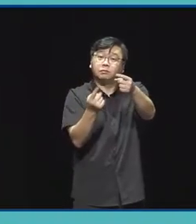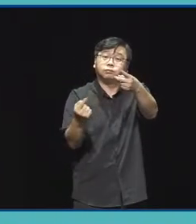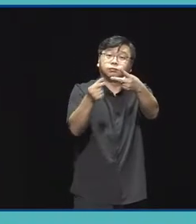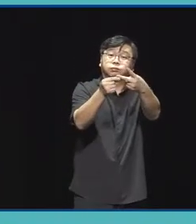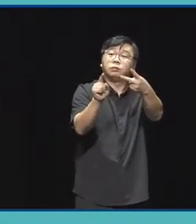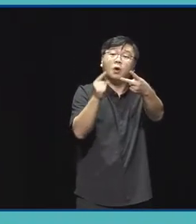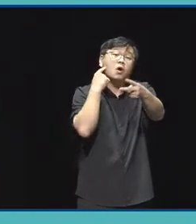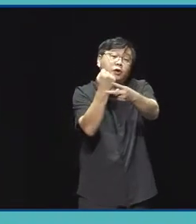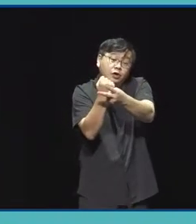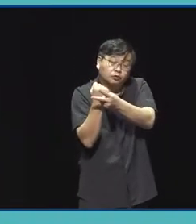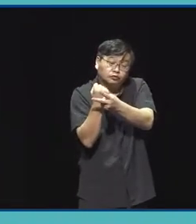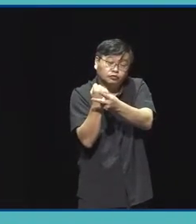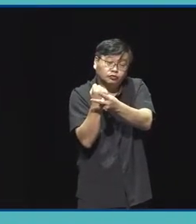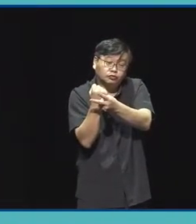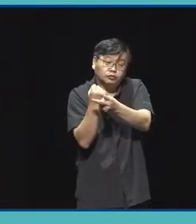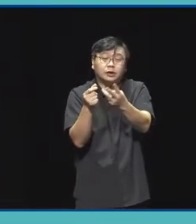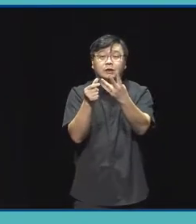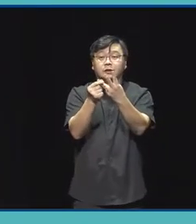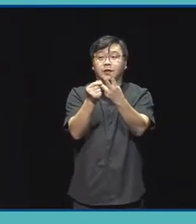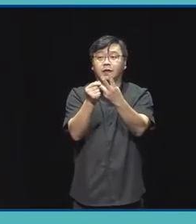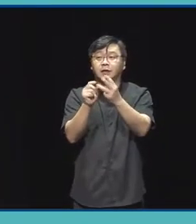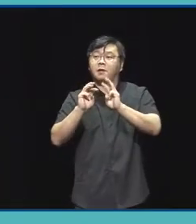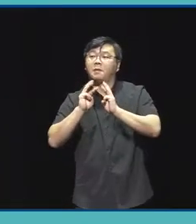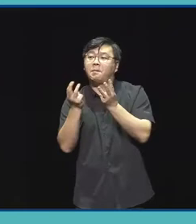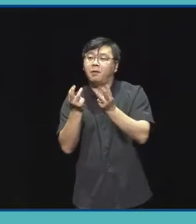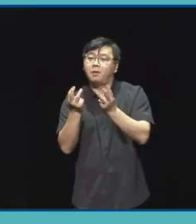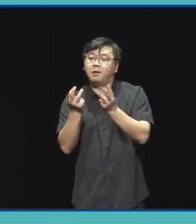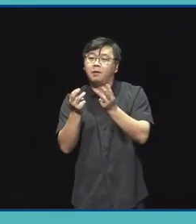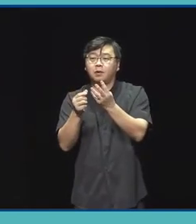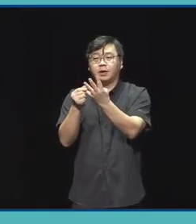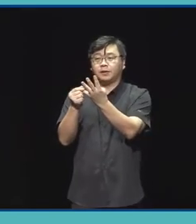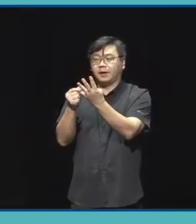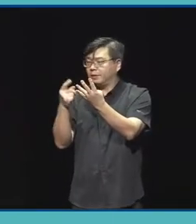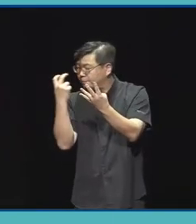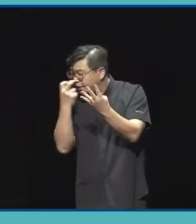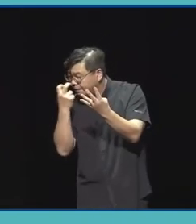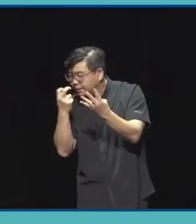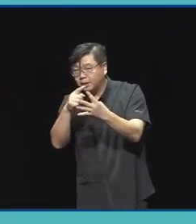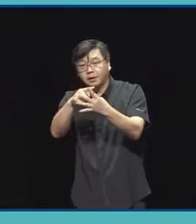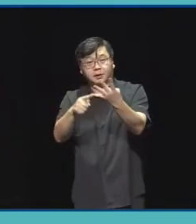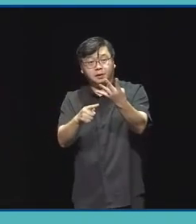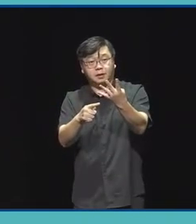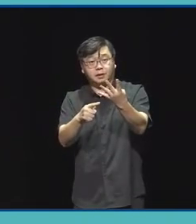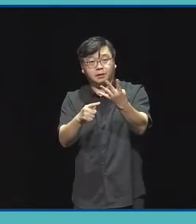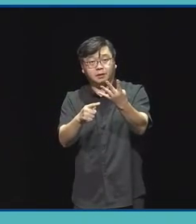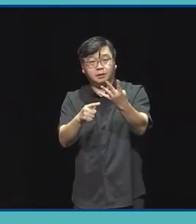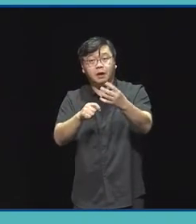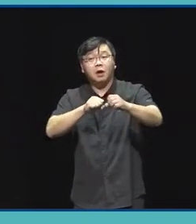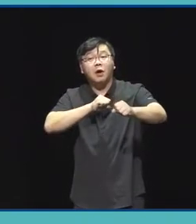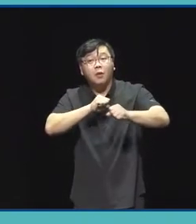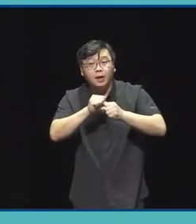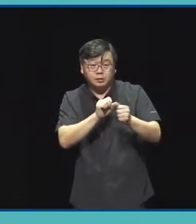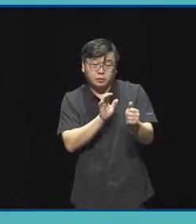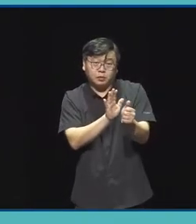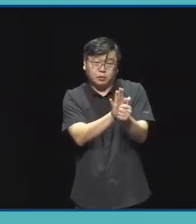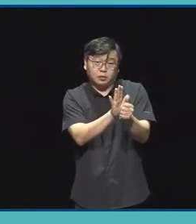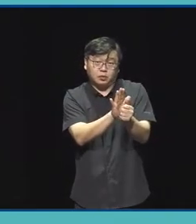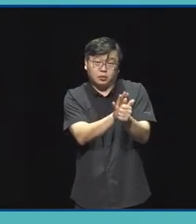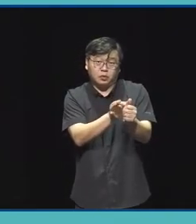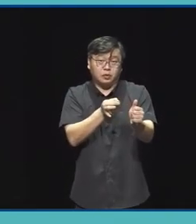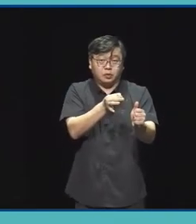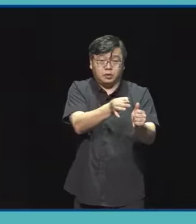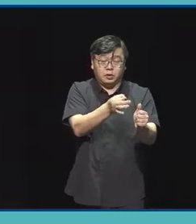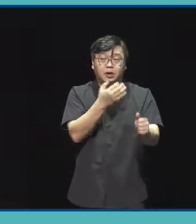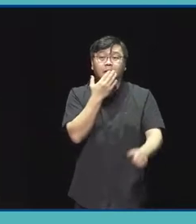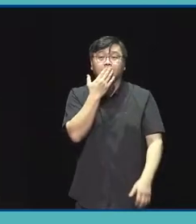두 번째는 워크숍이나 그 리서치 트립 같은 보다 다양한 활동들이 지원에 활동